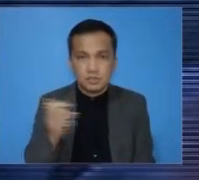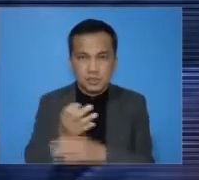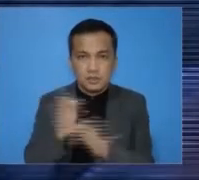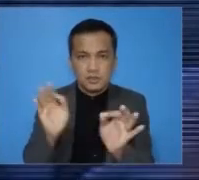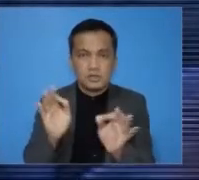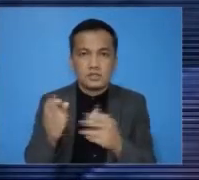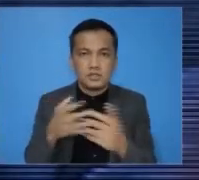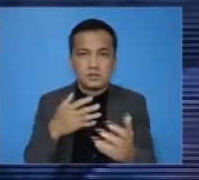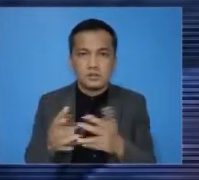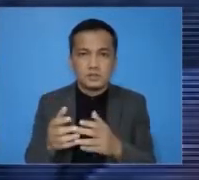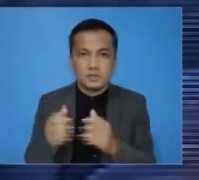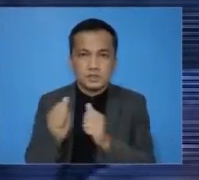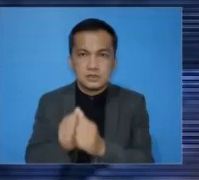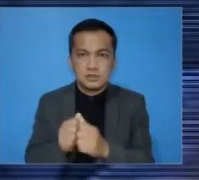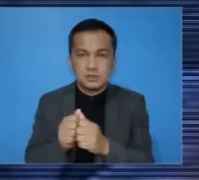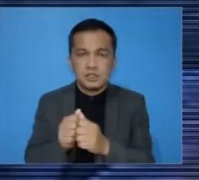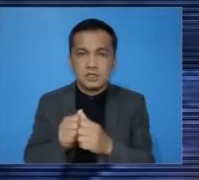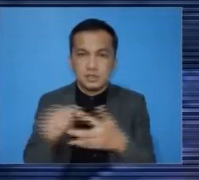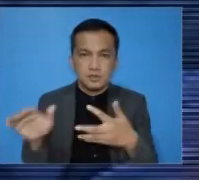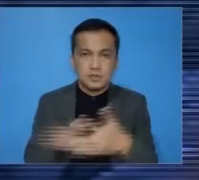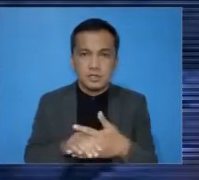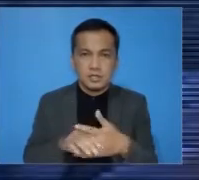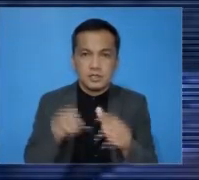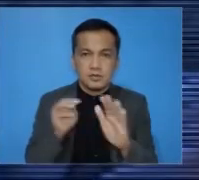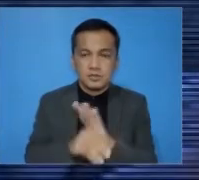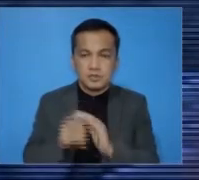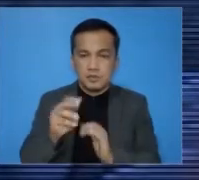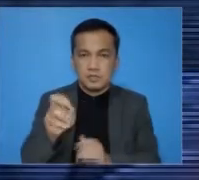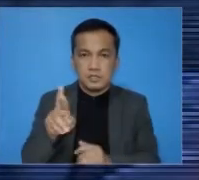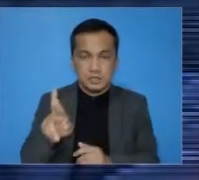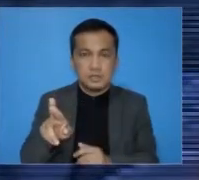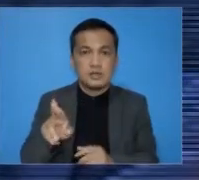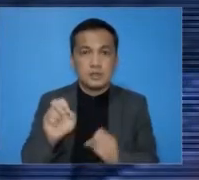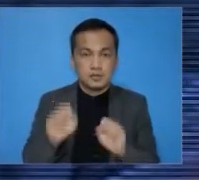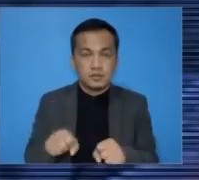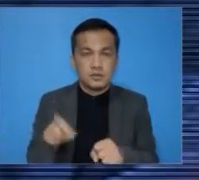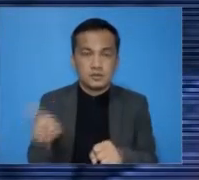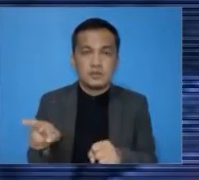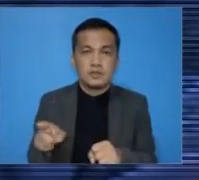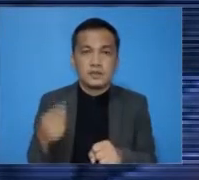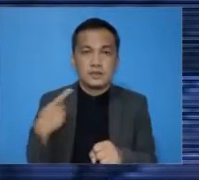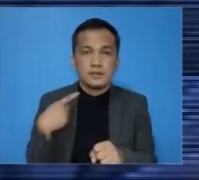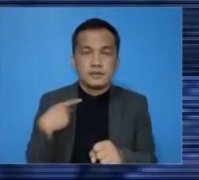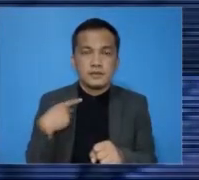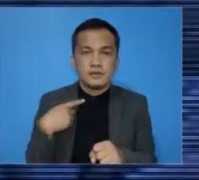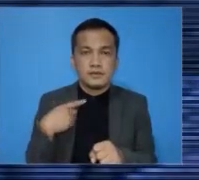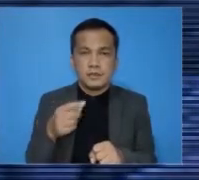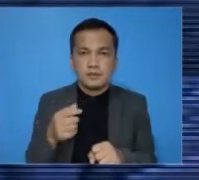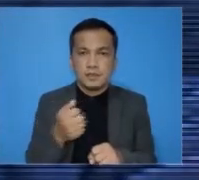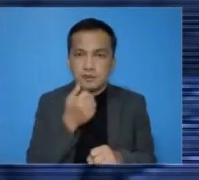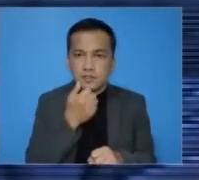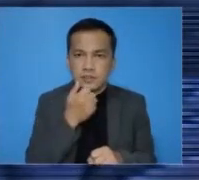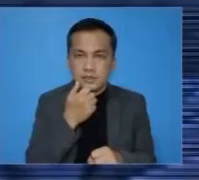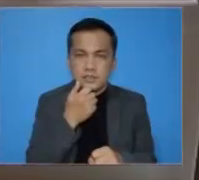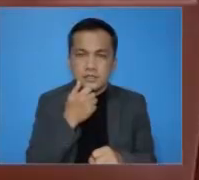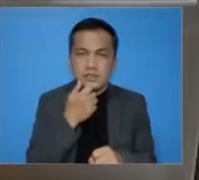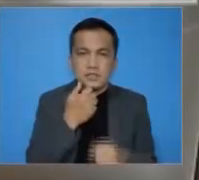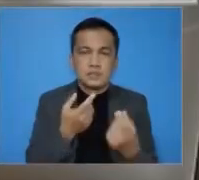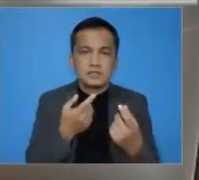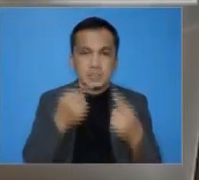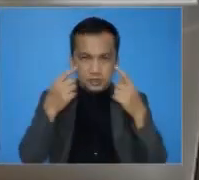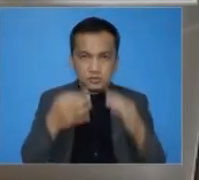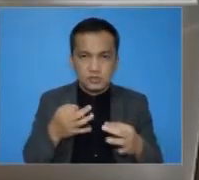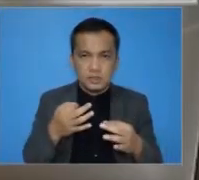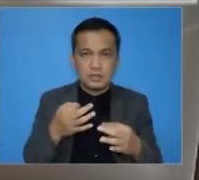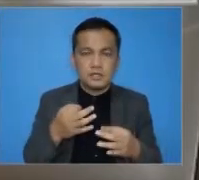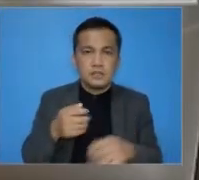nakasama sa sinampahan ng kasong murder. Posible raw kasing may misappreciation ng piskal sa nangyaring krimen. Ang kuwan